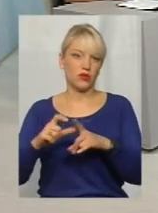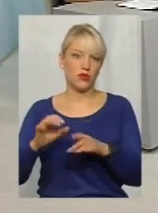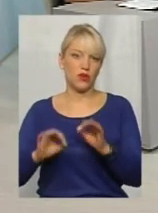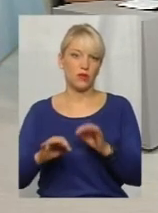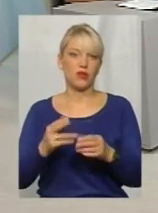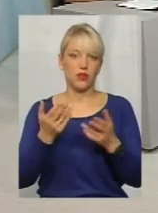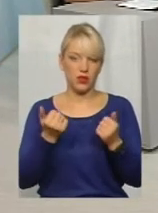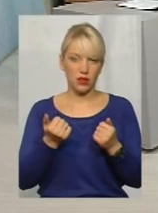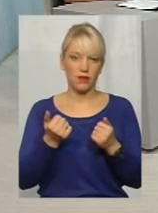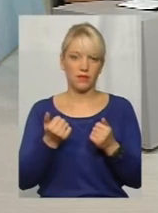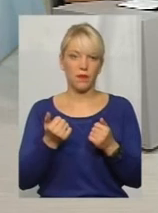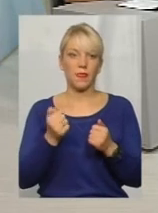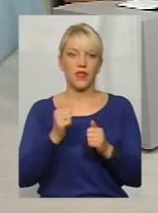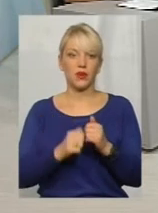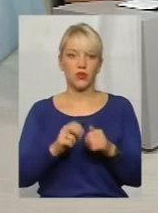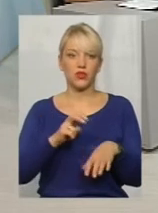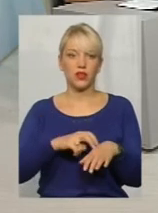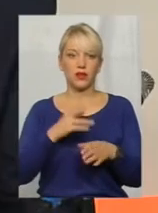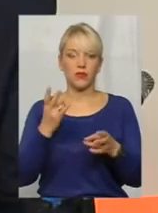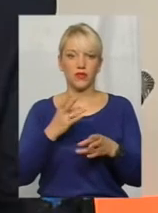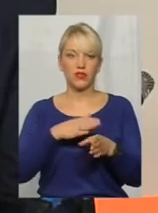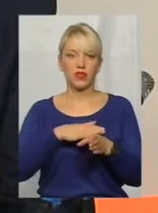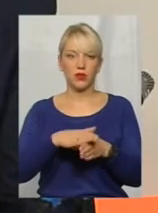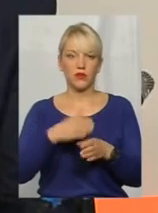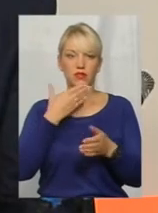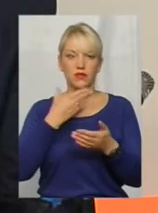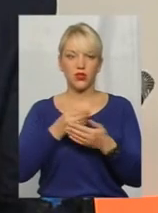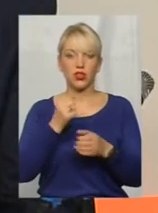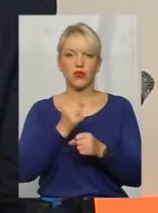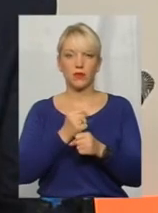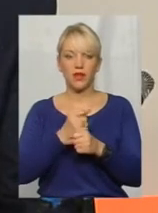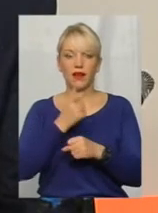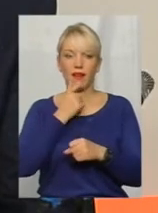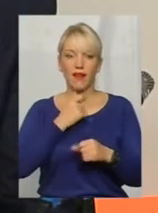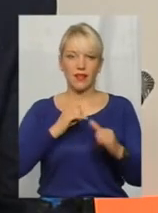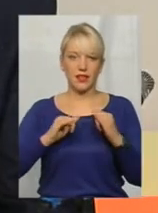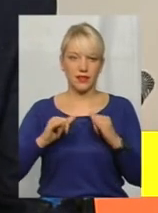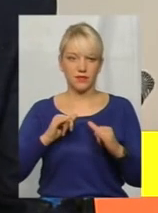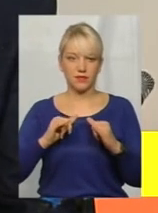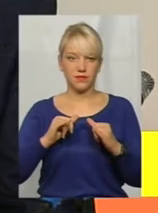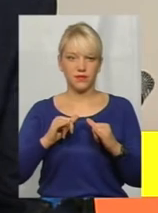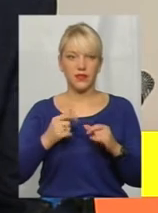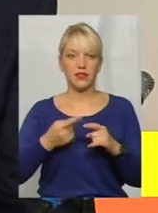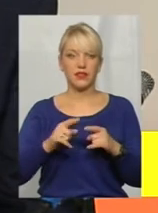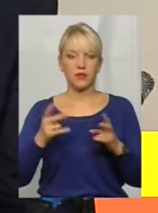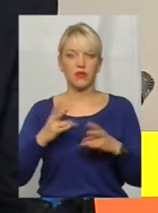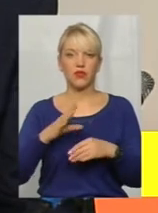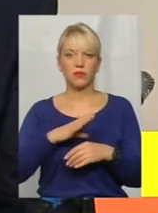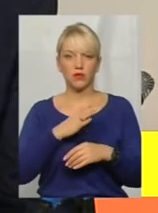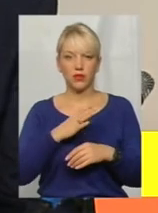Так. Кожен лікар має дотримуватися в своїй роботі етики і деонтології. І це має